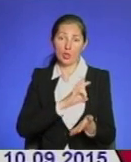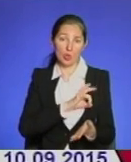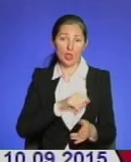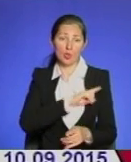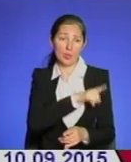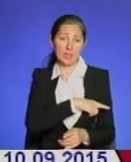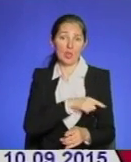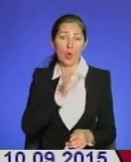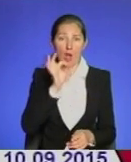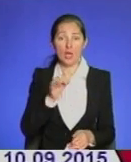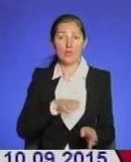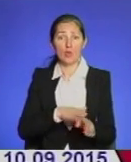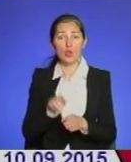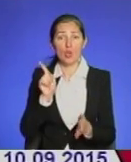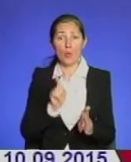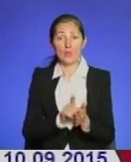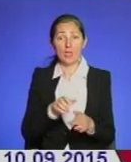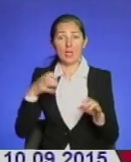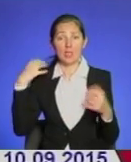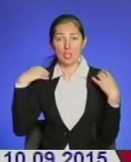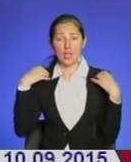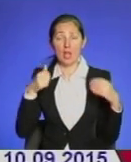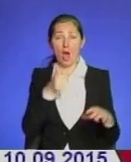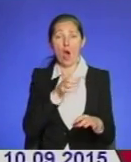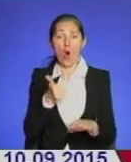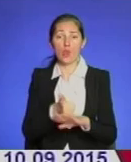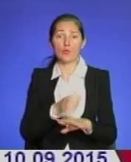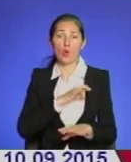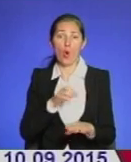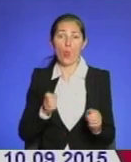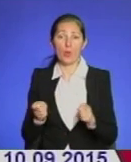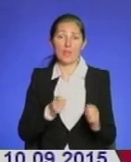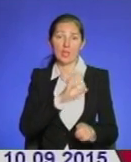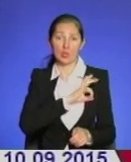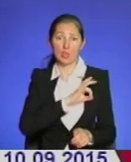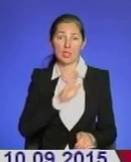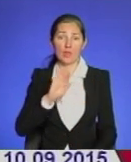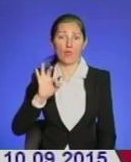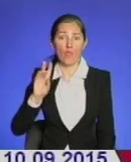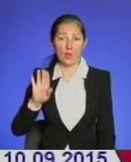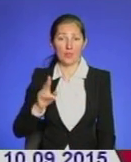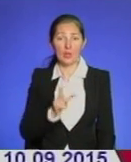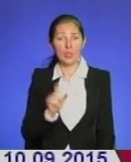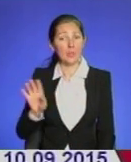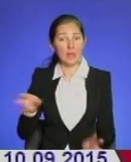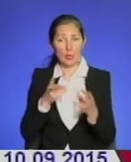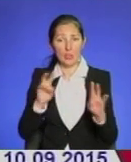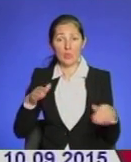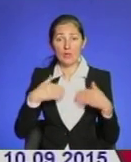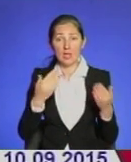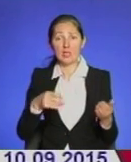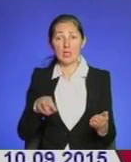виконуюча обов'язків начальника Головного управління юстиції в області Тетяна Вовк. Відвідувачам не потрібно звертатися до державних